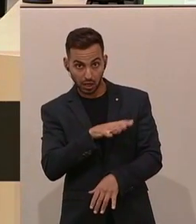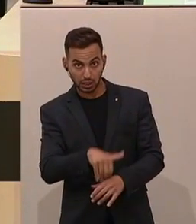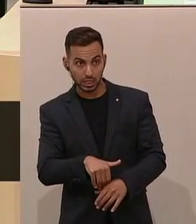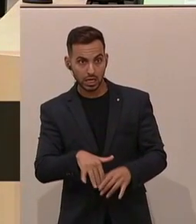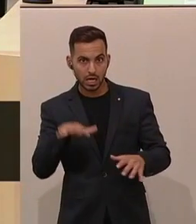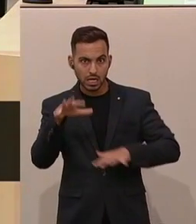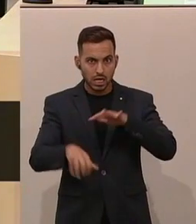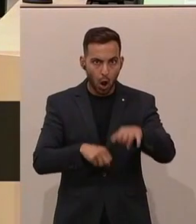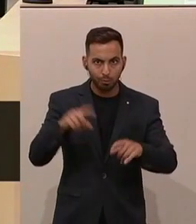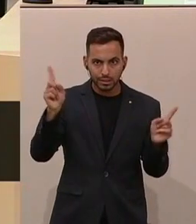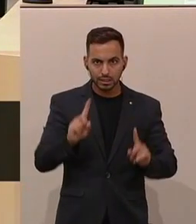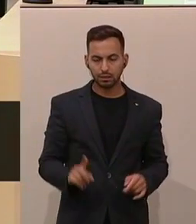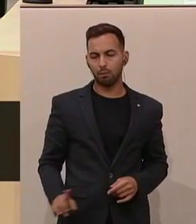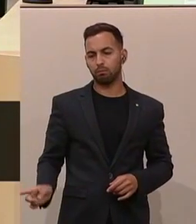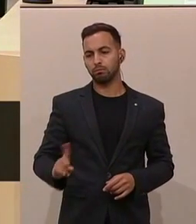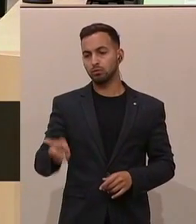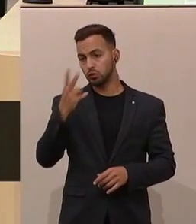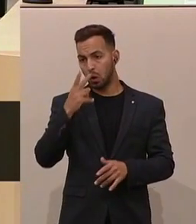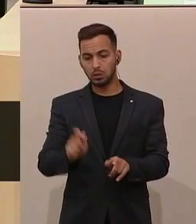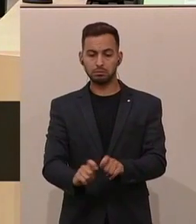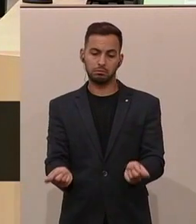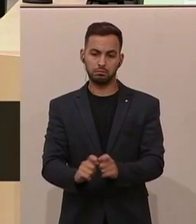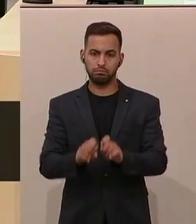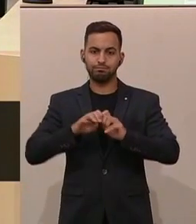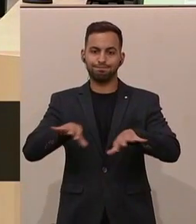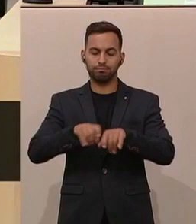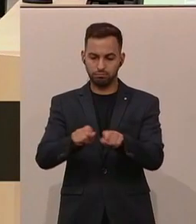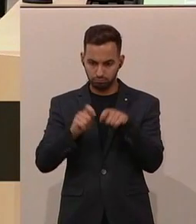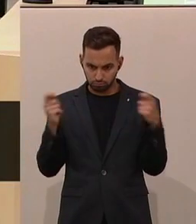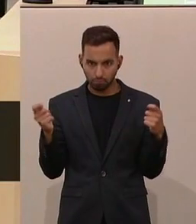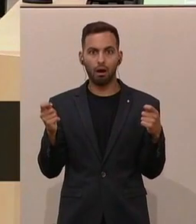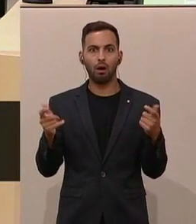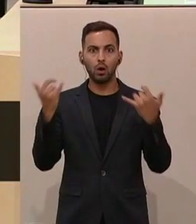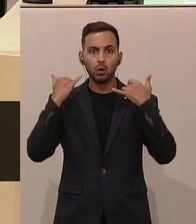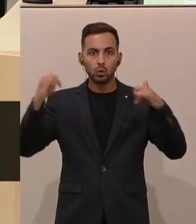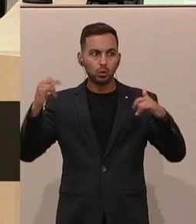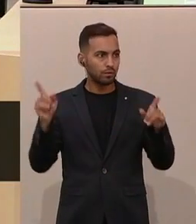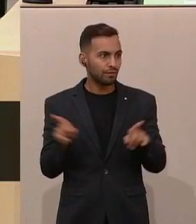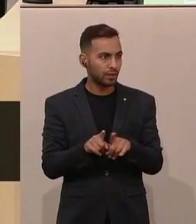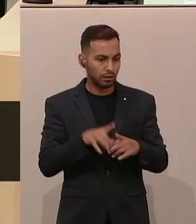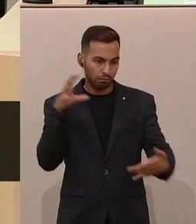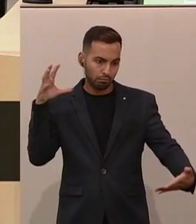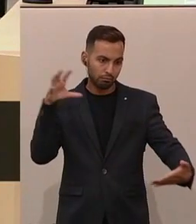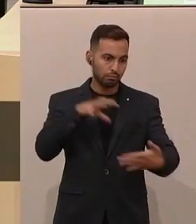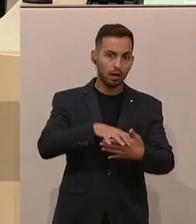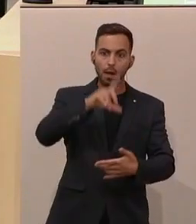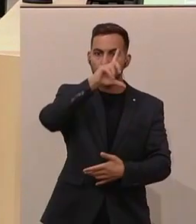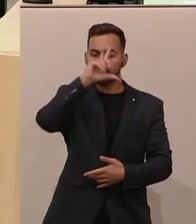Schlagzeile der Boulevardmedien folgen oder Glauben schenken müsste, müsste man eigentlich glauben, die Kuh ist der schlimmste natürliche Feind des